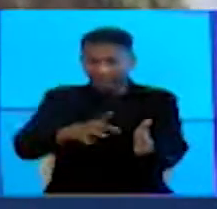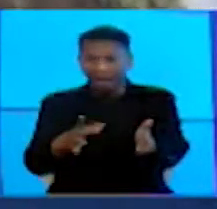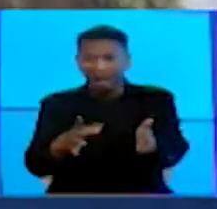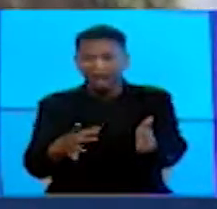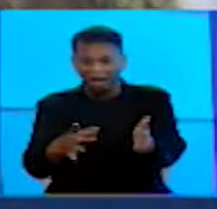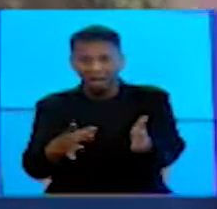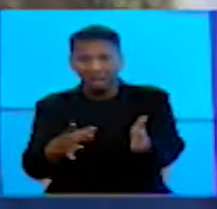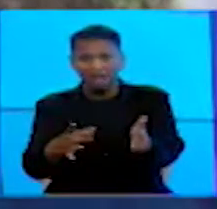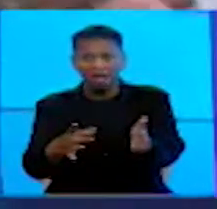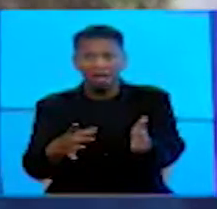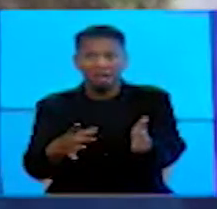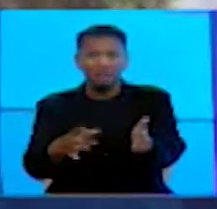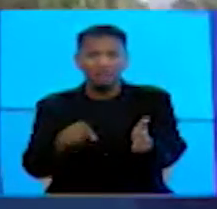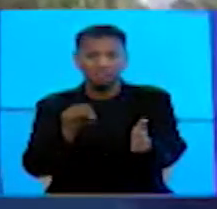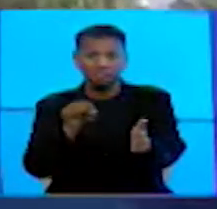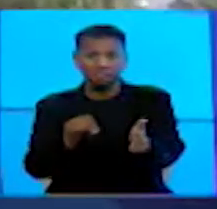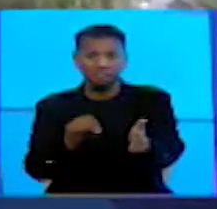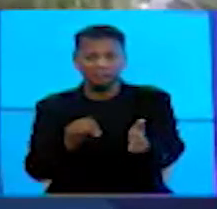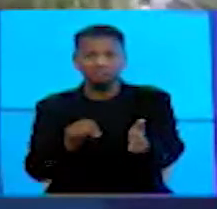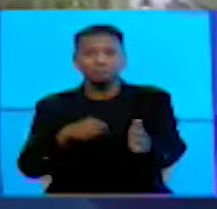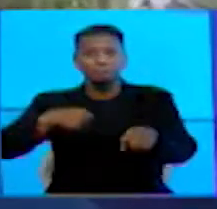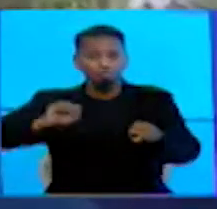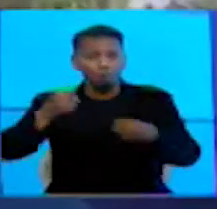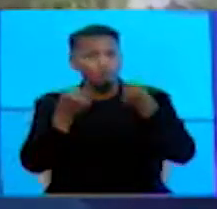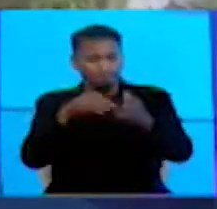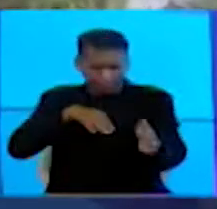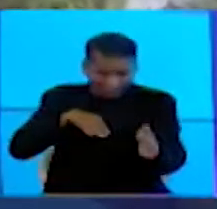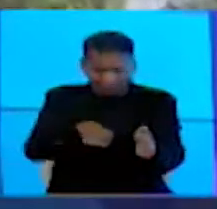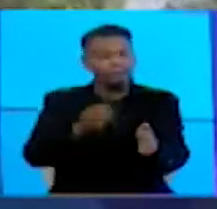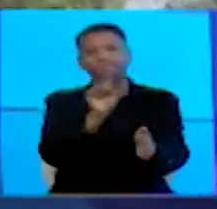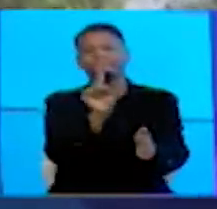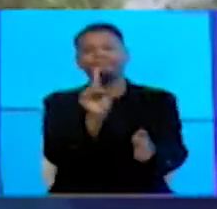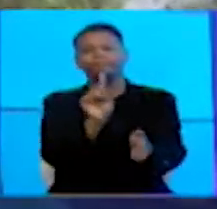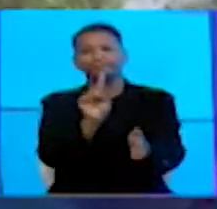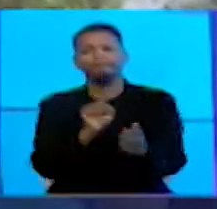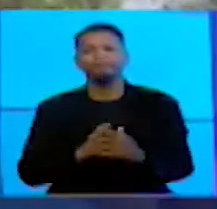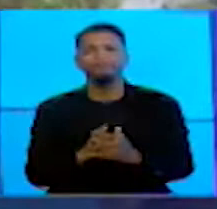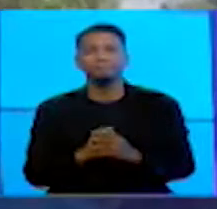km ke depan. Untuk langsung belum bisa. Biasanya belum bisa lewati sampai itu.